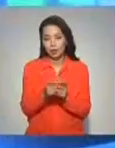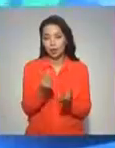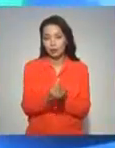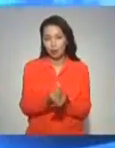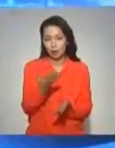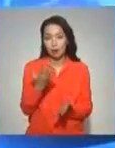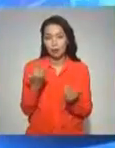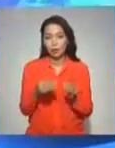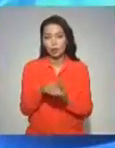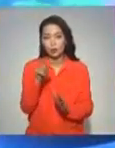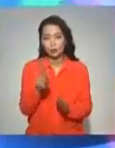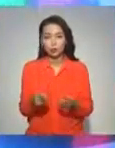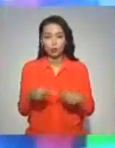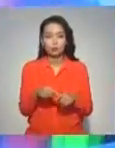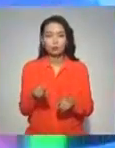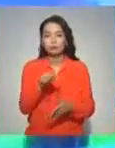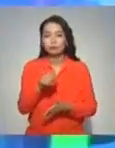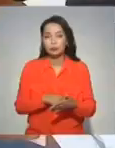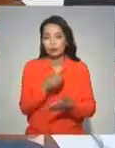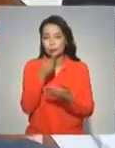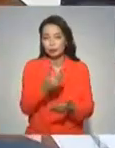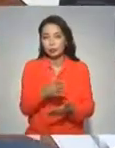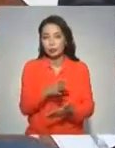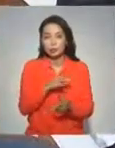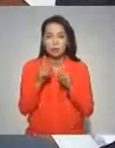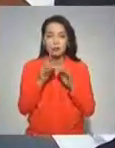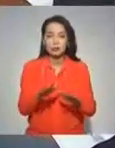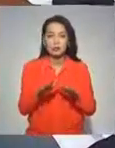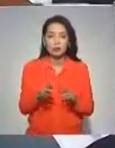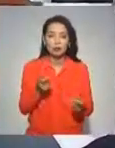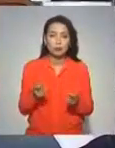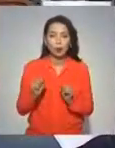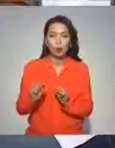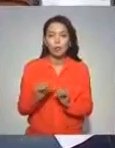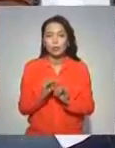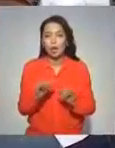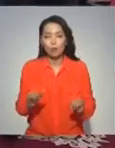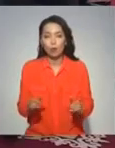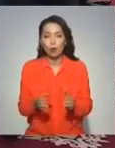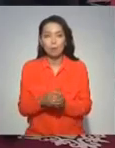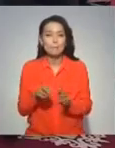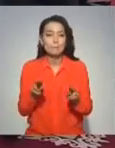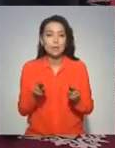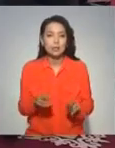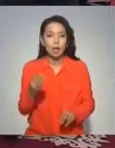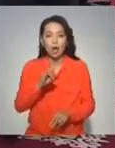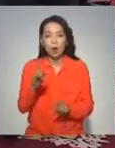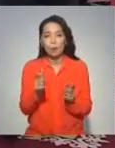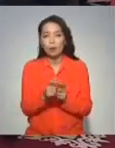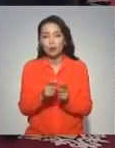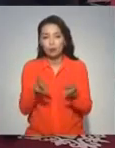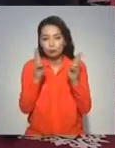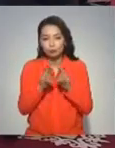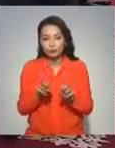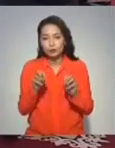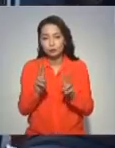депутаттар құзырлардан оның себебін сұрат. Сенаторлар бәсекелестікті қорғау және дамыту агенттігін президенттің әуе билеттерінің бағасын тексеруге